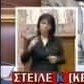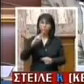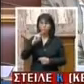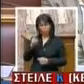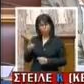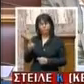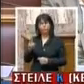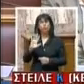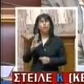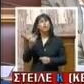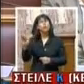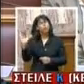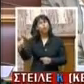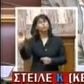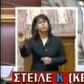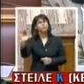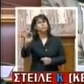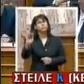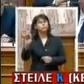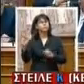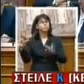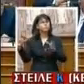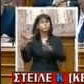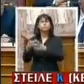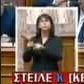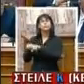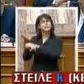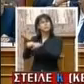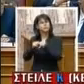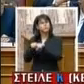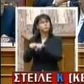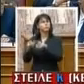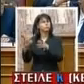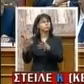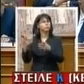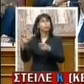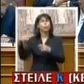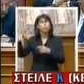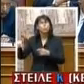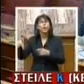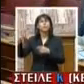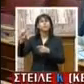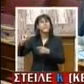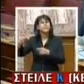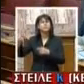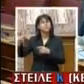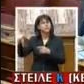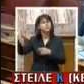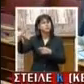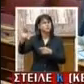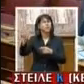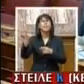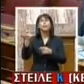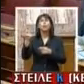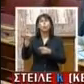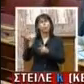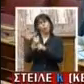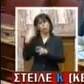ρωτήστε όλους με τους οποίους έχετε πολύ καλή σχέση, τον Στίγκλης, τον Γκρούκμαν, και πείτε τους, όποιον οικονομολόγο